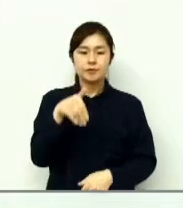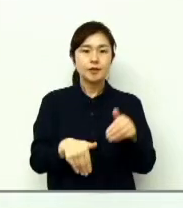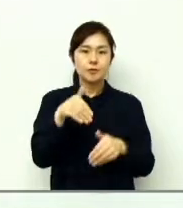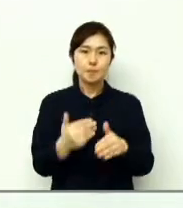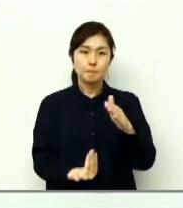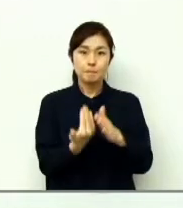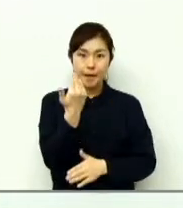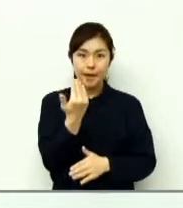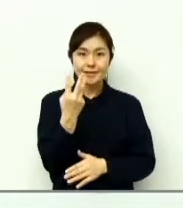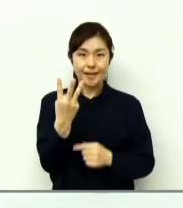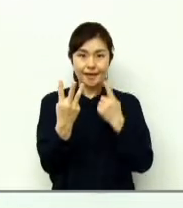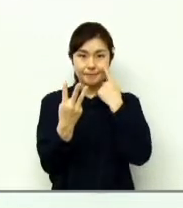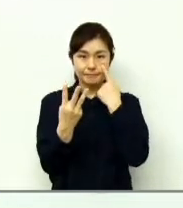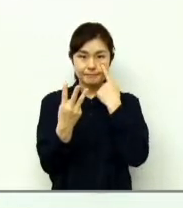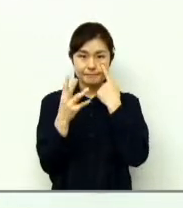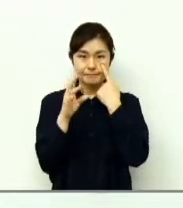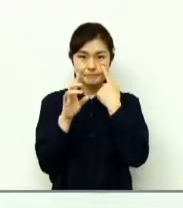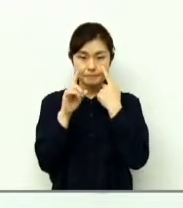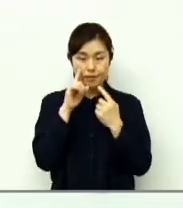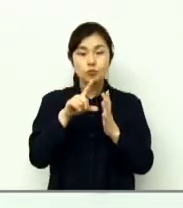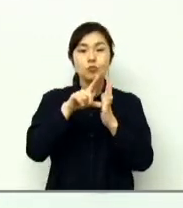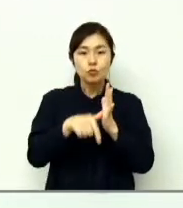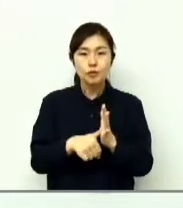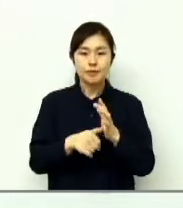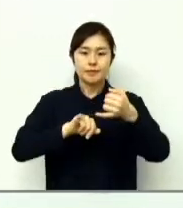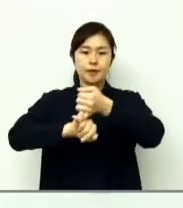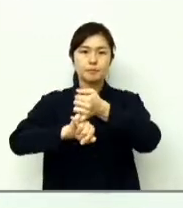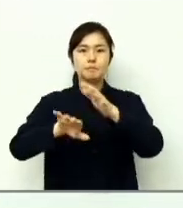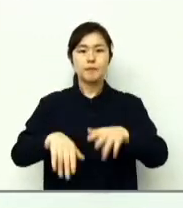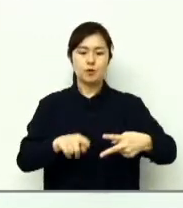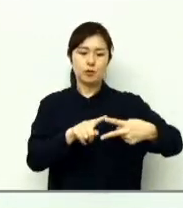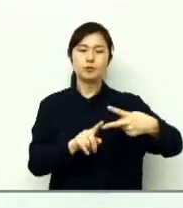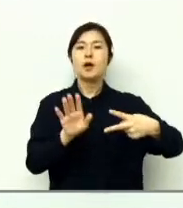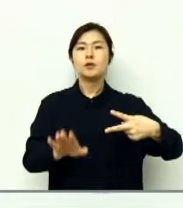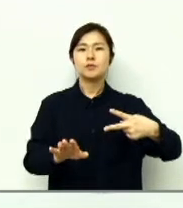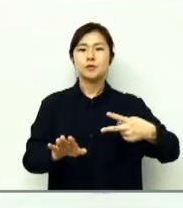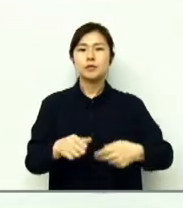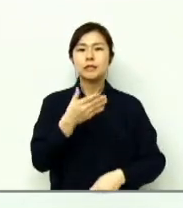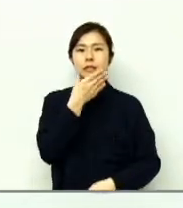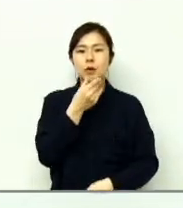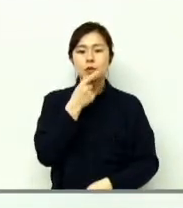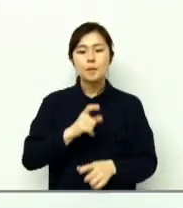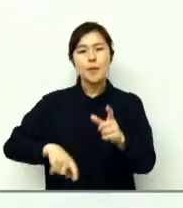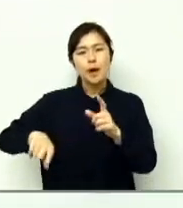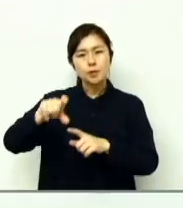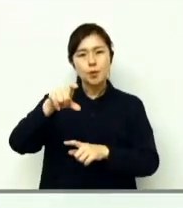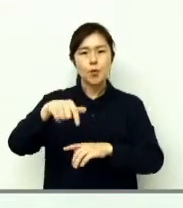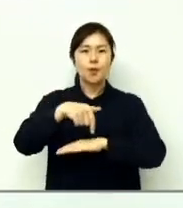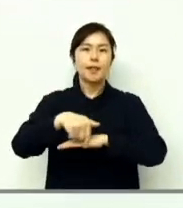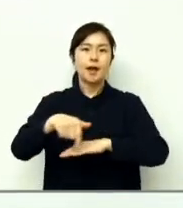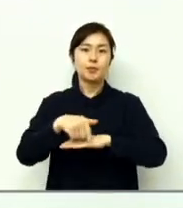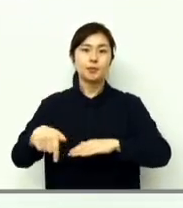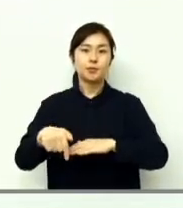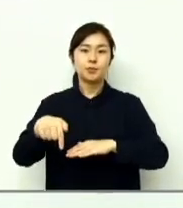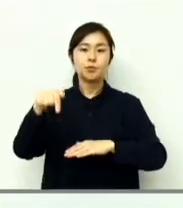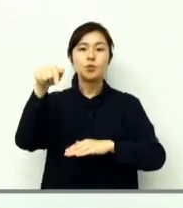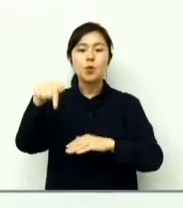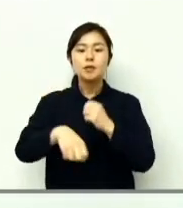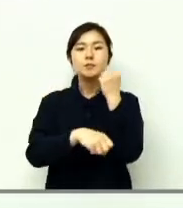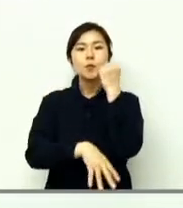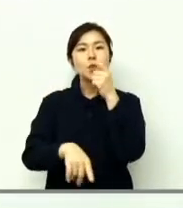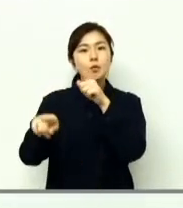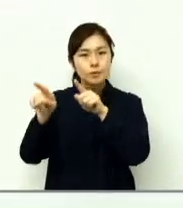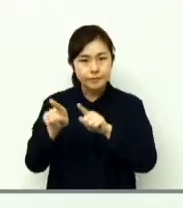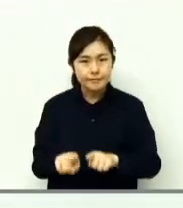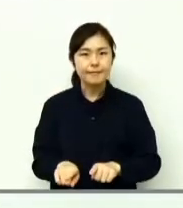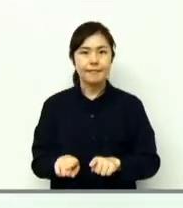私が公約をいたしました幸せ倍増プラン、幸せ倍増計画3に基づきまして、市民一人一人が幸せを